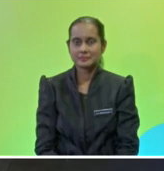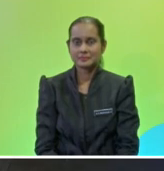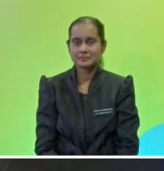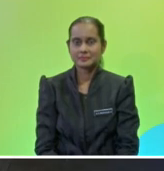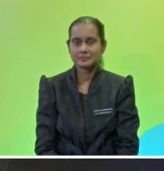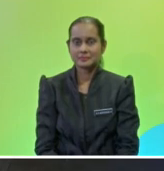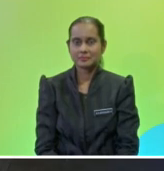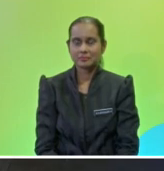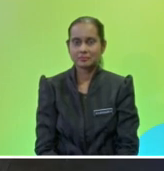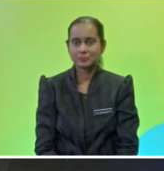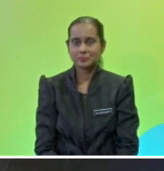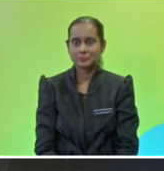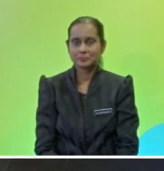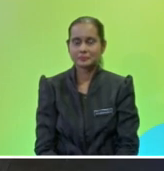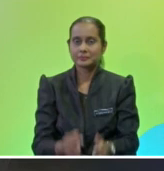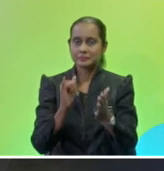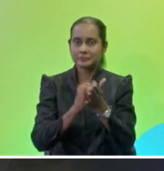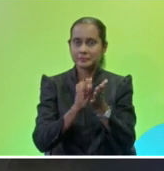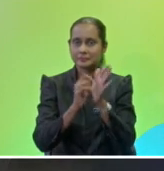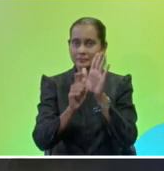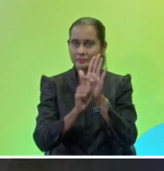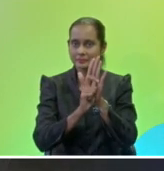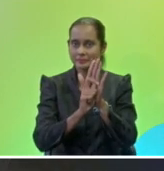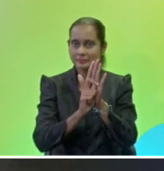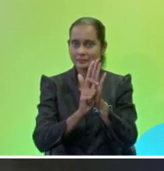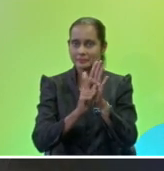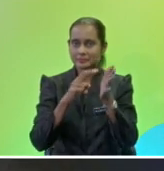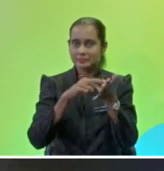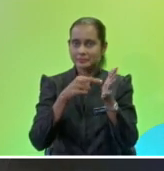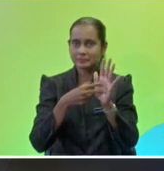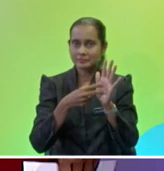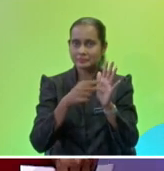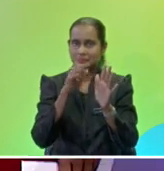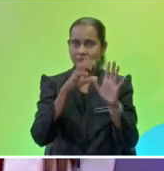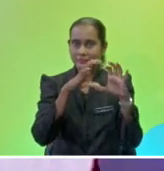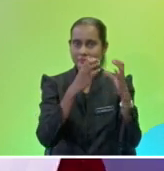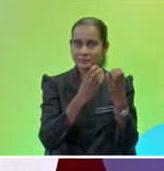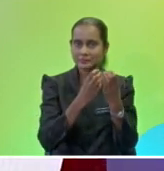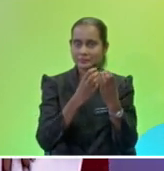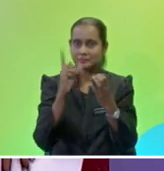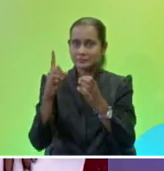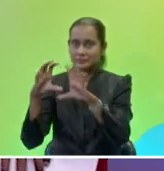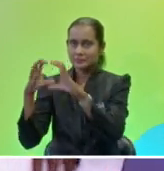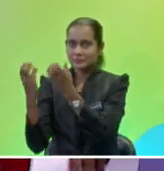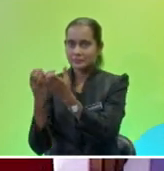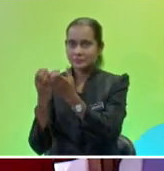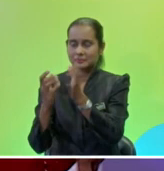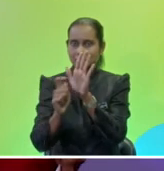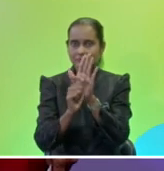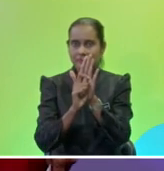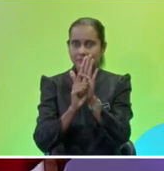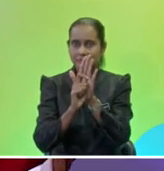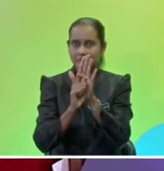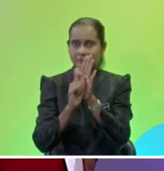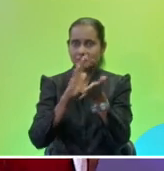itu adalah operasi tampak maksudnya dari satu 6 bulan dengan satu kumpulan kita tambahkan dia menjadi banyak